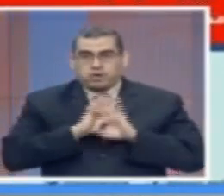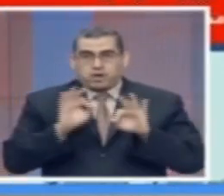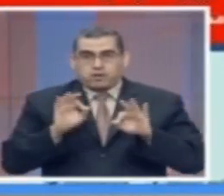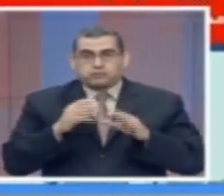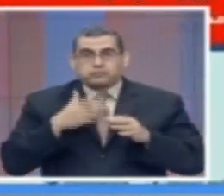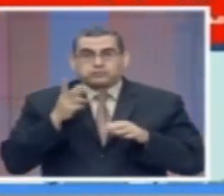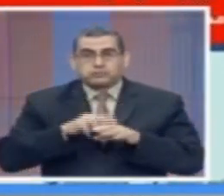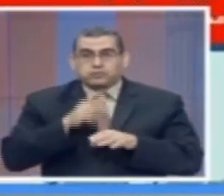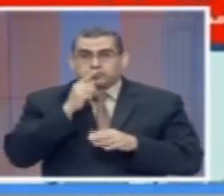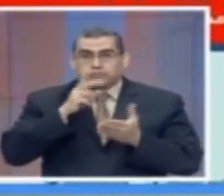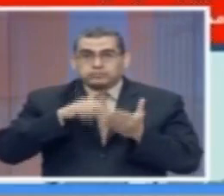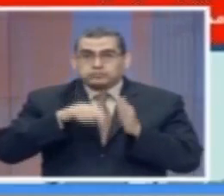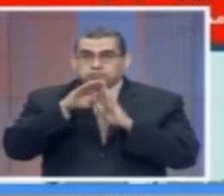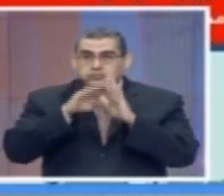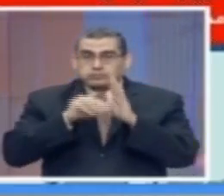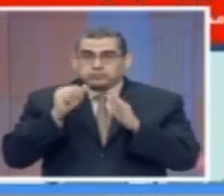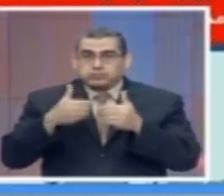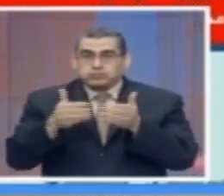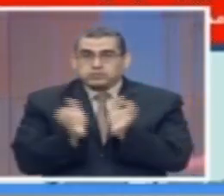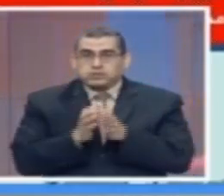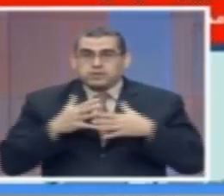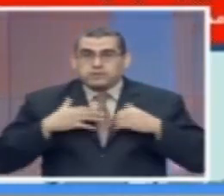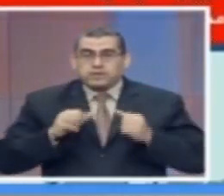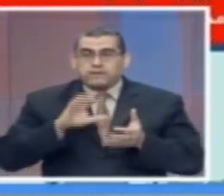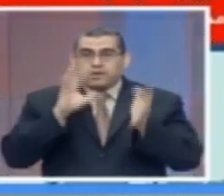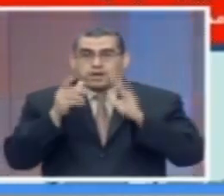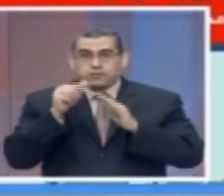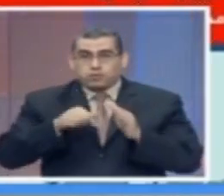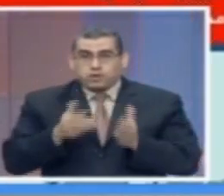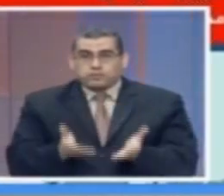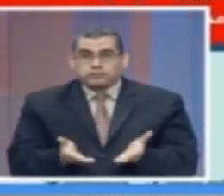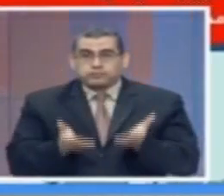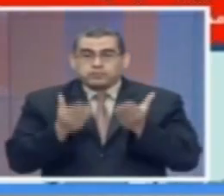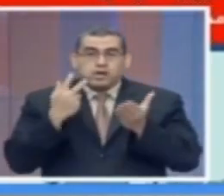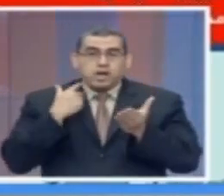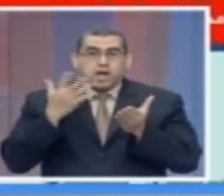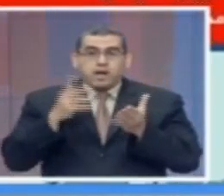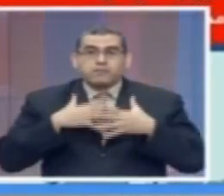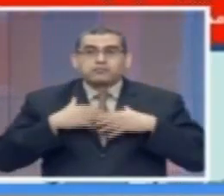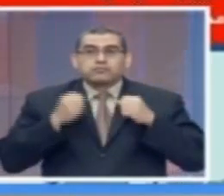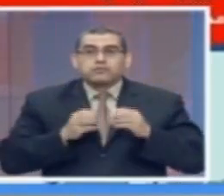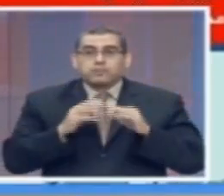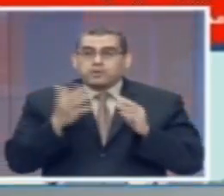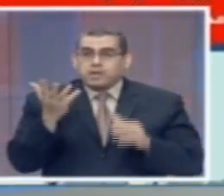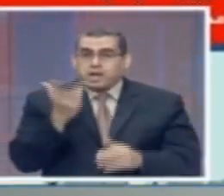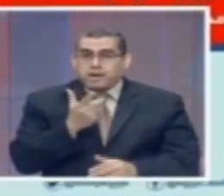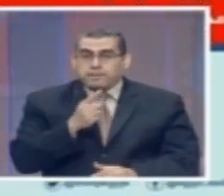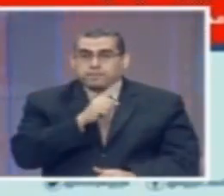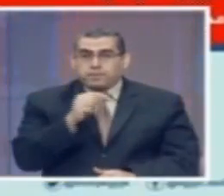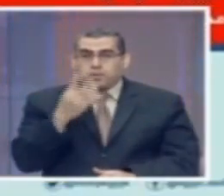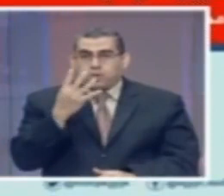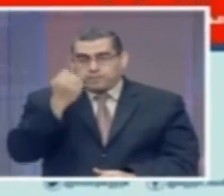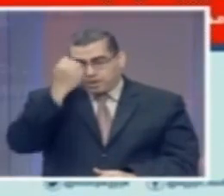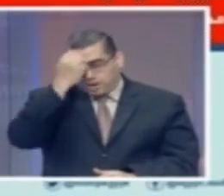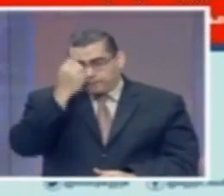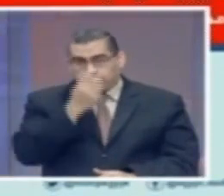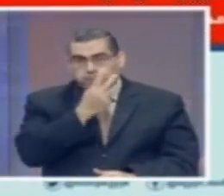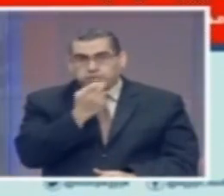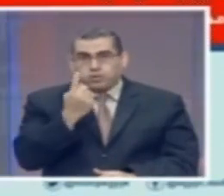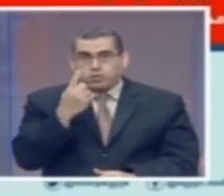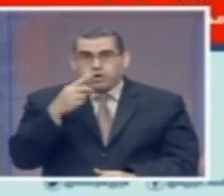وتمام شفائهم وفقا لإرشادات منظمة الصحة العالمية، ليرتفع إجمالي المتعافين من الفيروس إلى